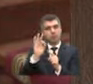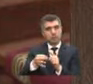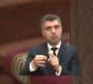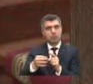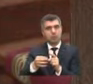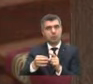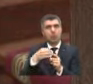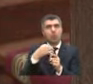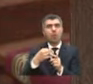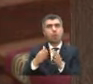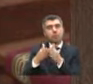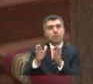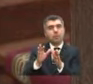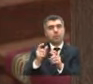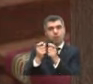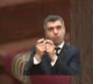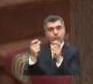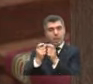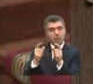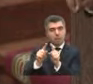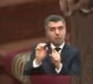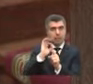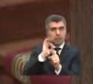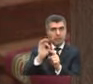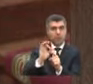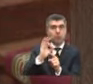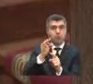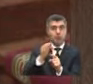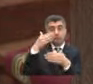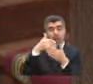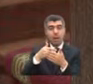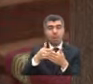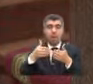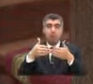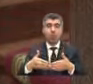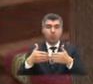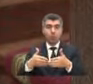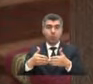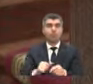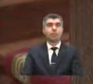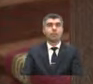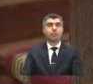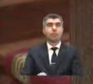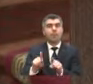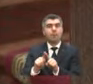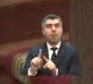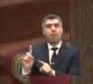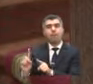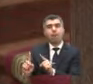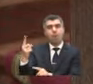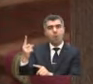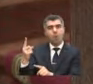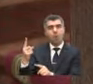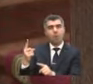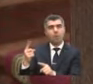دانتيري، اللي عنده لوزين خاصو يجيب لي كونتيتي ويكون الباتو ناسيوناليزي ويكون مغربي. من ذاك الوقت هذاك الشيء اللي داو ما تزاد